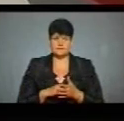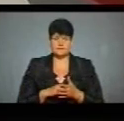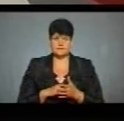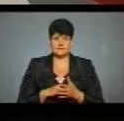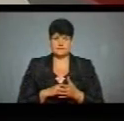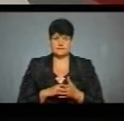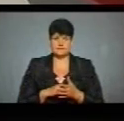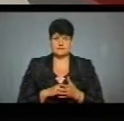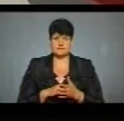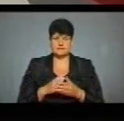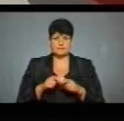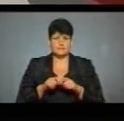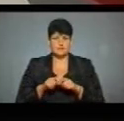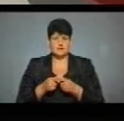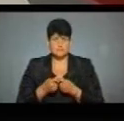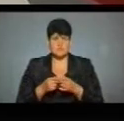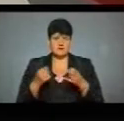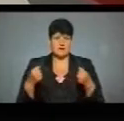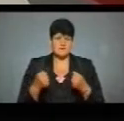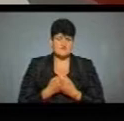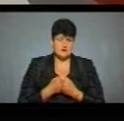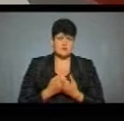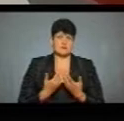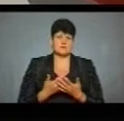прийшла в непридатність, там аварія,